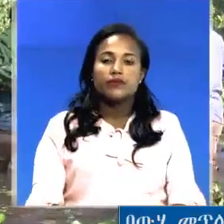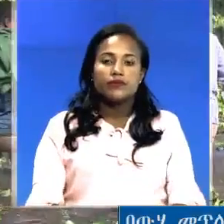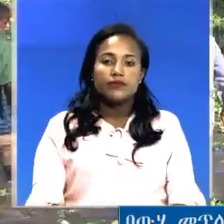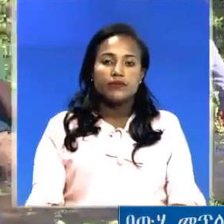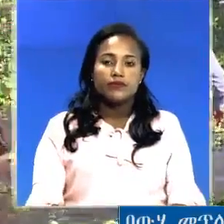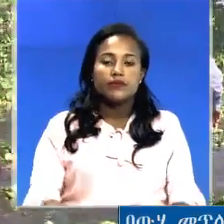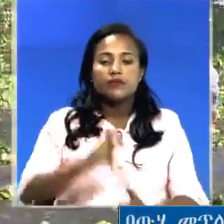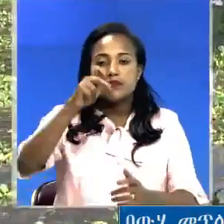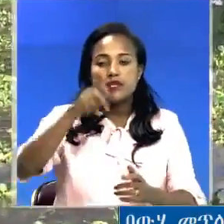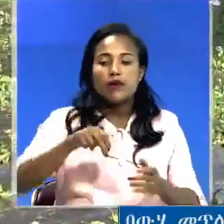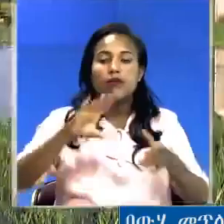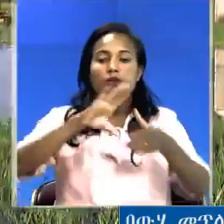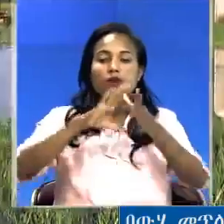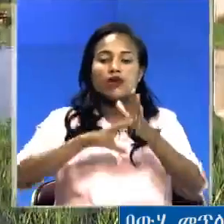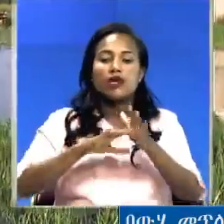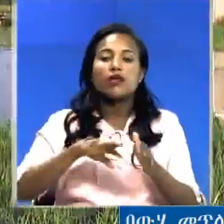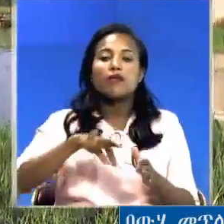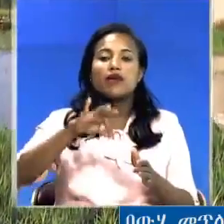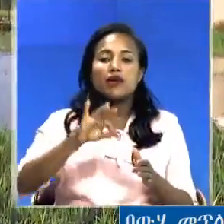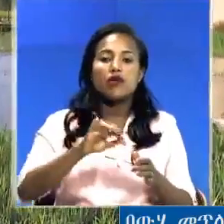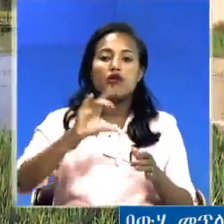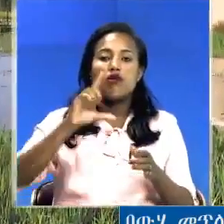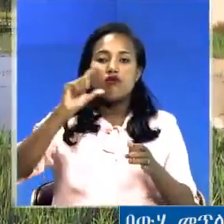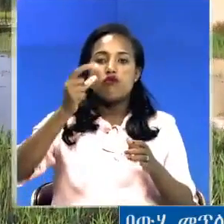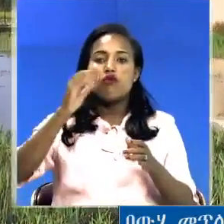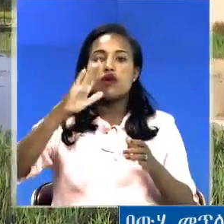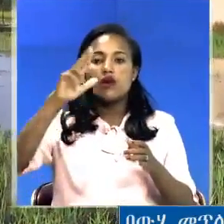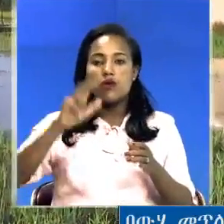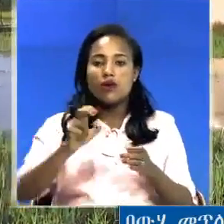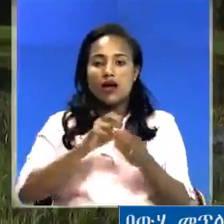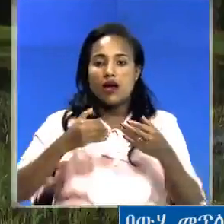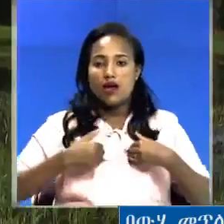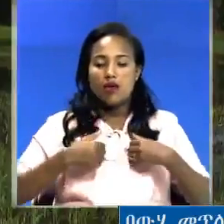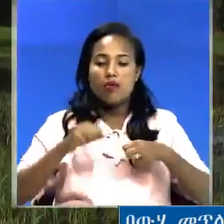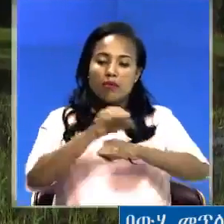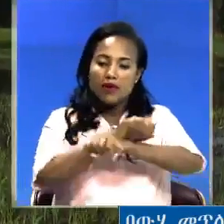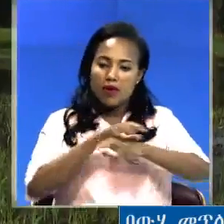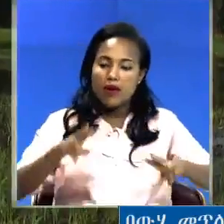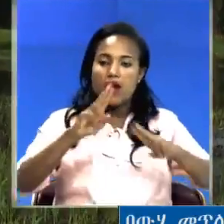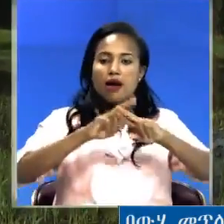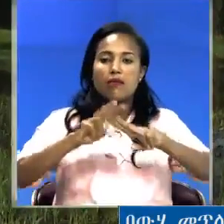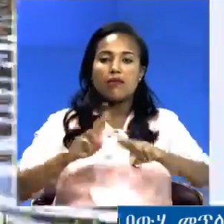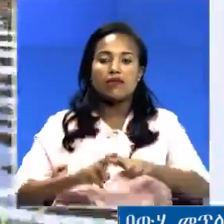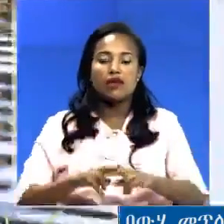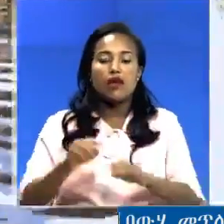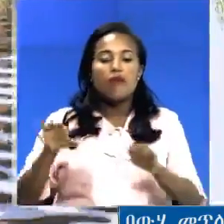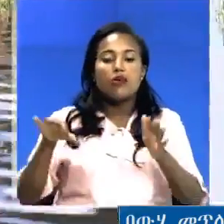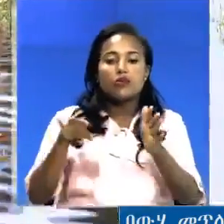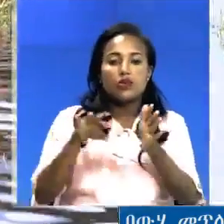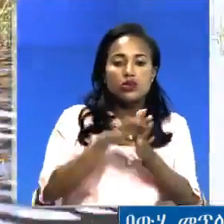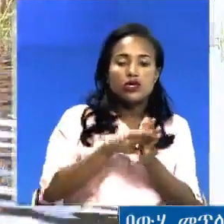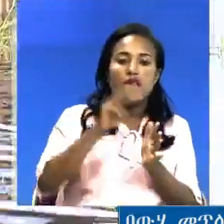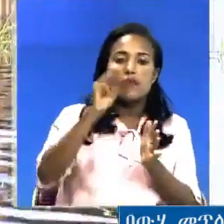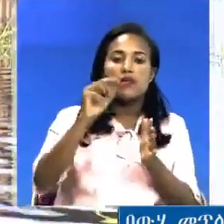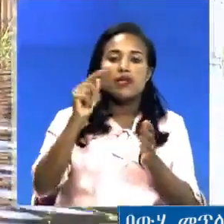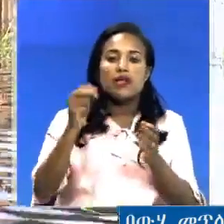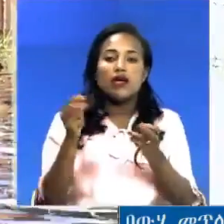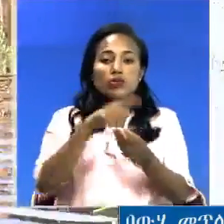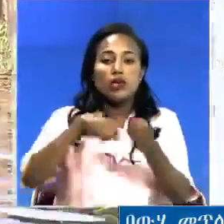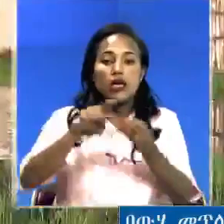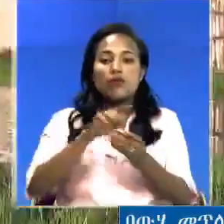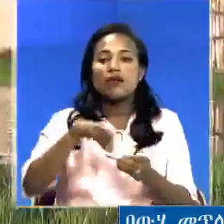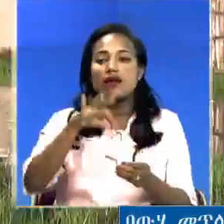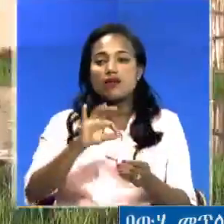በደቡብ ጎንደር ዞን የሚገኘው የፎገራ ወረዳ ካለው መልክዓ ምድራዊ አቀማመጥ አኳያ በወንዞችና በጣና ሐይቅ ዙሪያ የሚገኝ ነው።